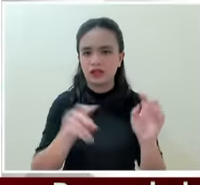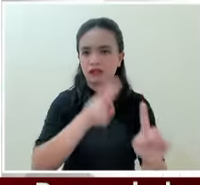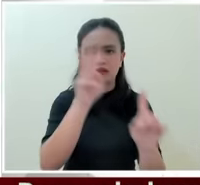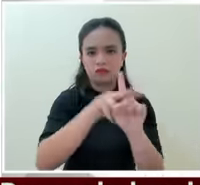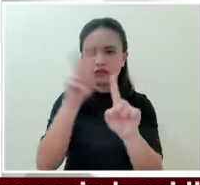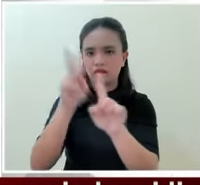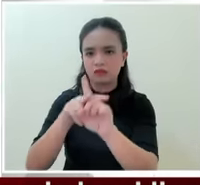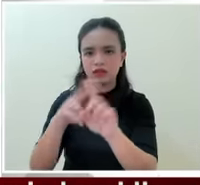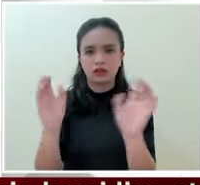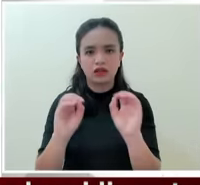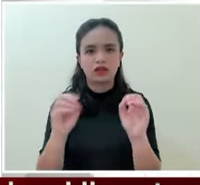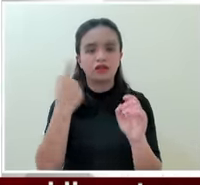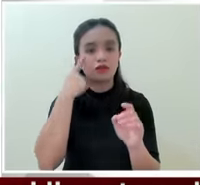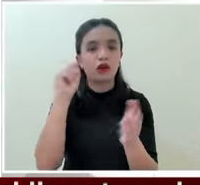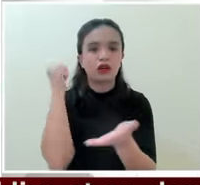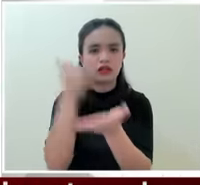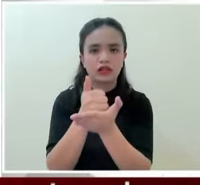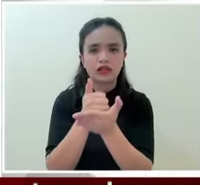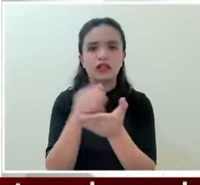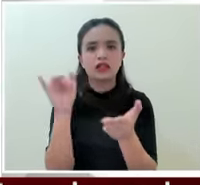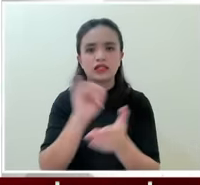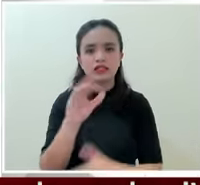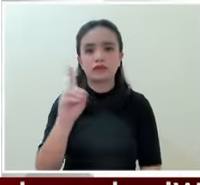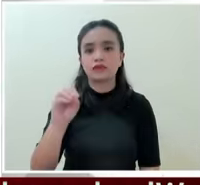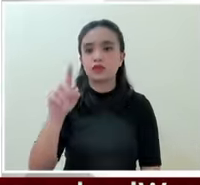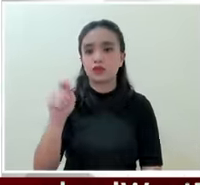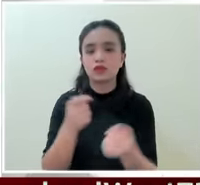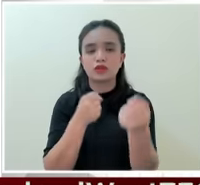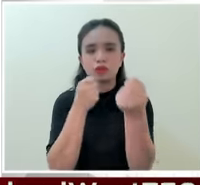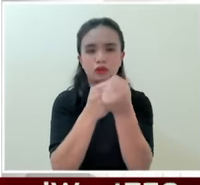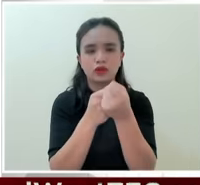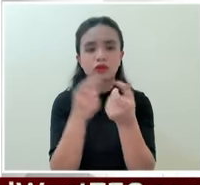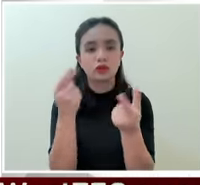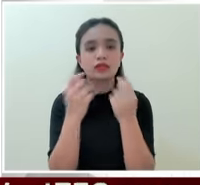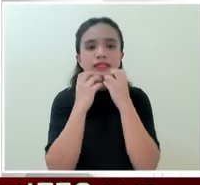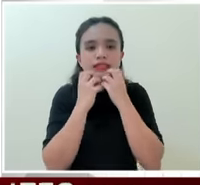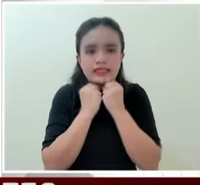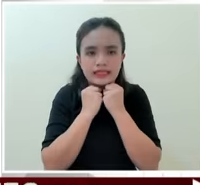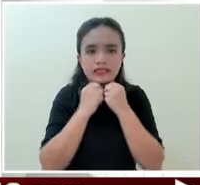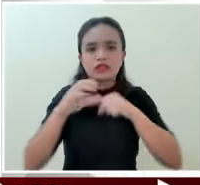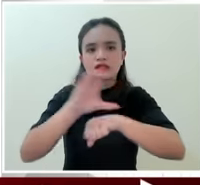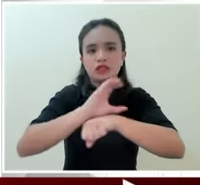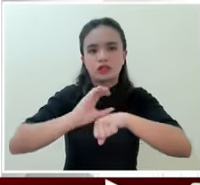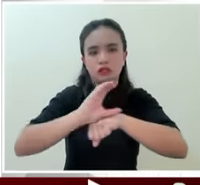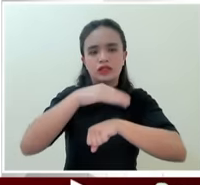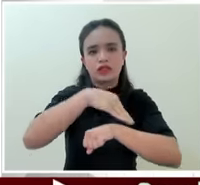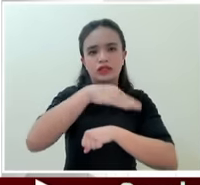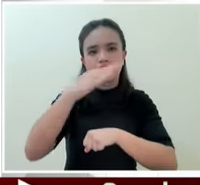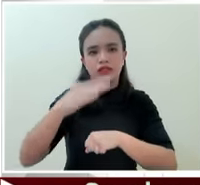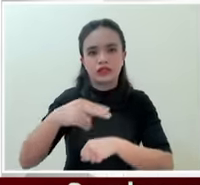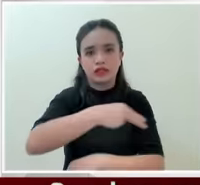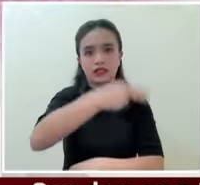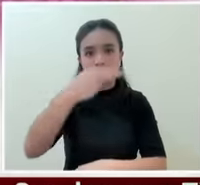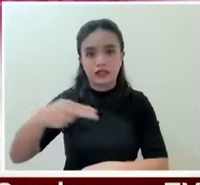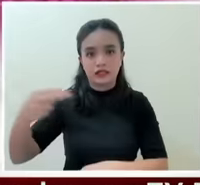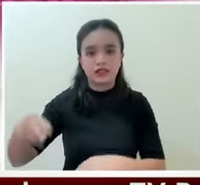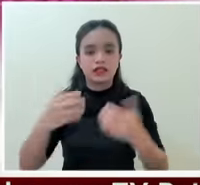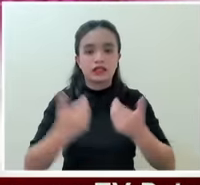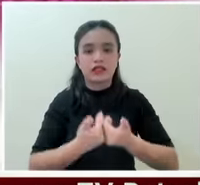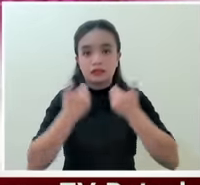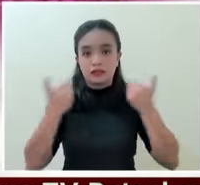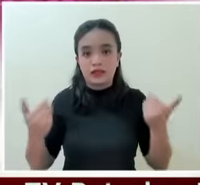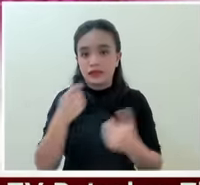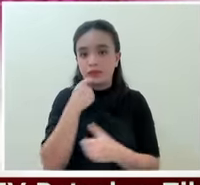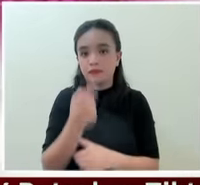para magpa-accredit. Suportado rin ng DOT ang pagpreserba sa Chocolate Hills. Samantala, sa hiwalay na pahayag,